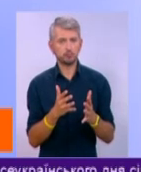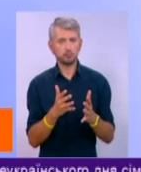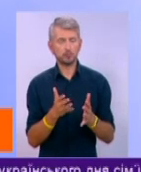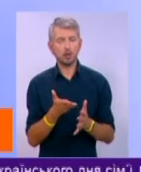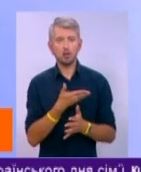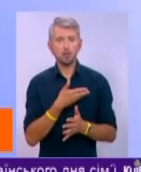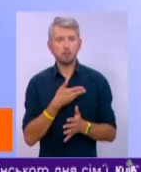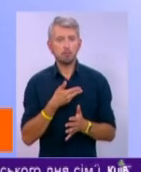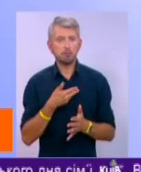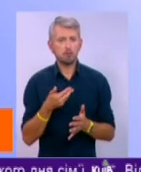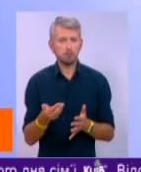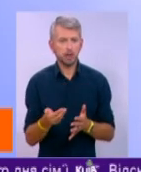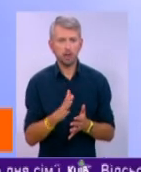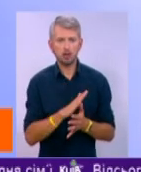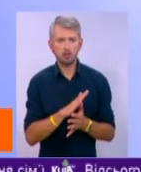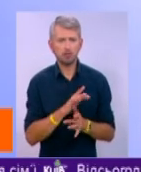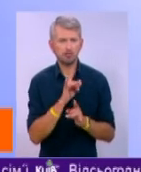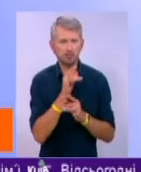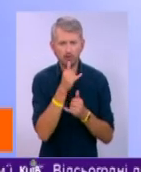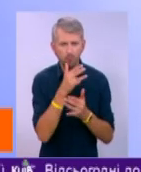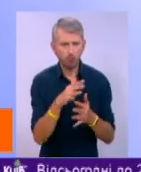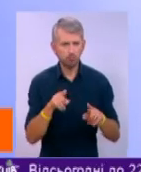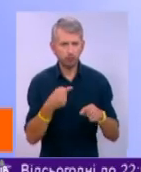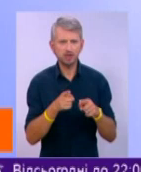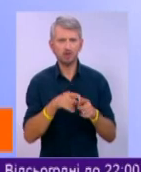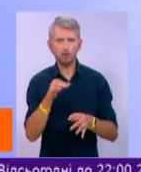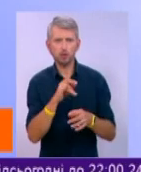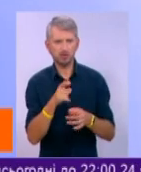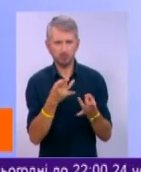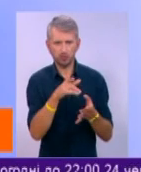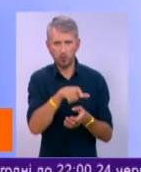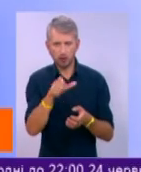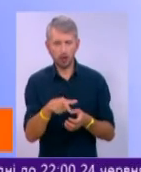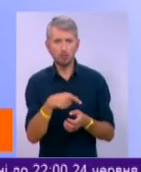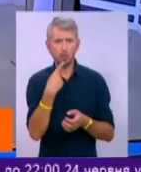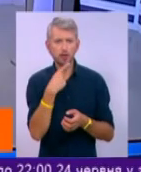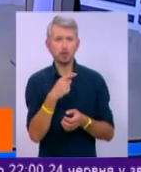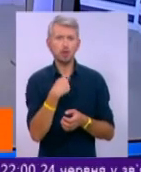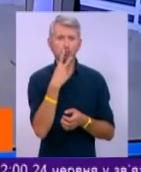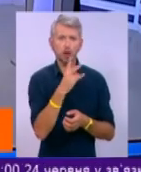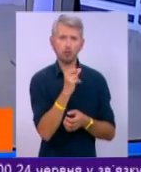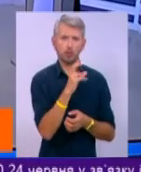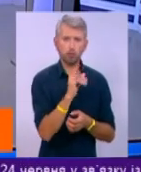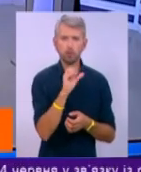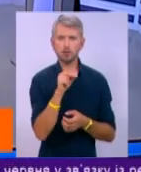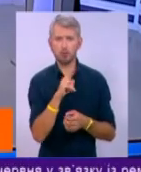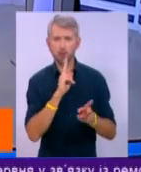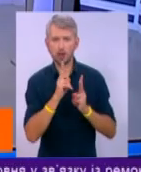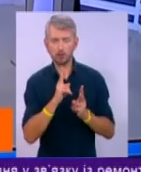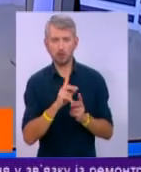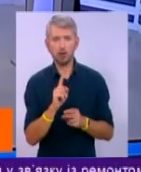ми не сформуємо цей суд із людей. Мова йде про те, що я бачу, що от НАБУ і САП зараз скаржаться, що